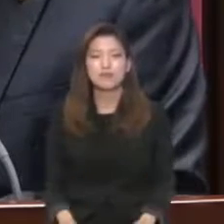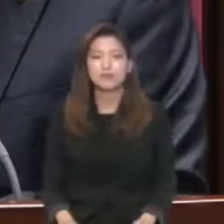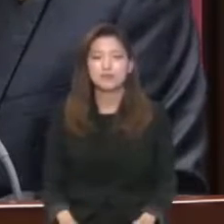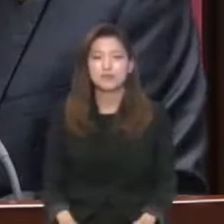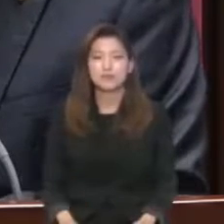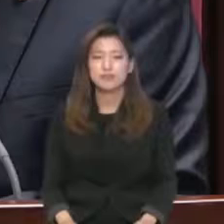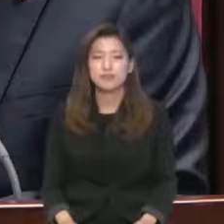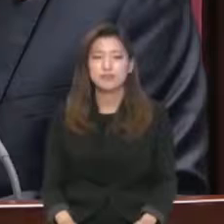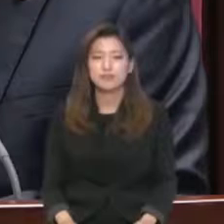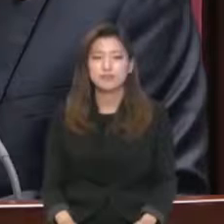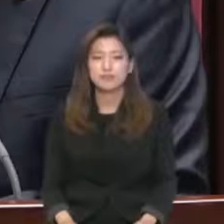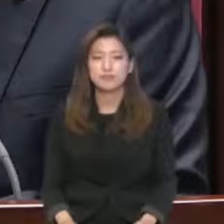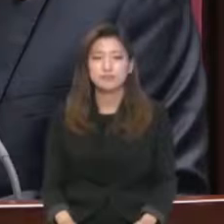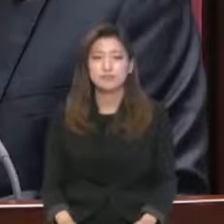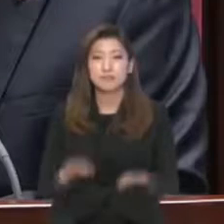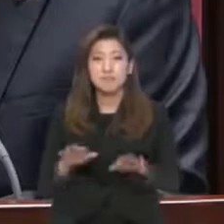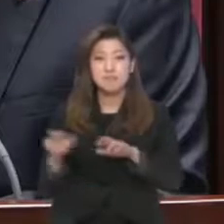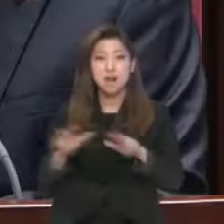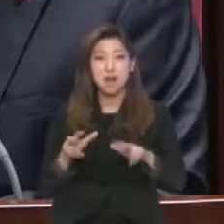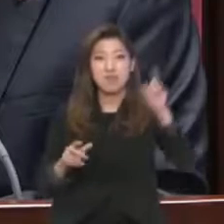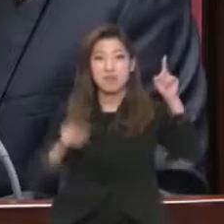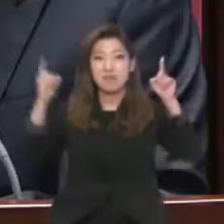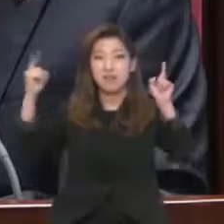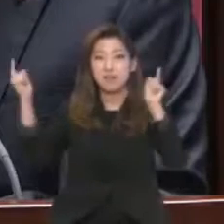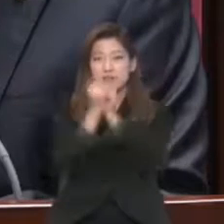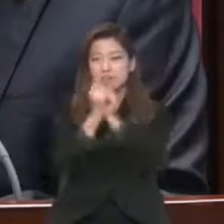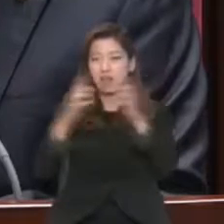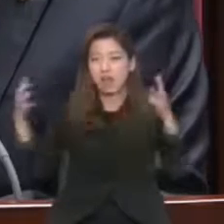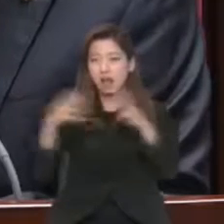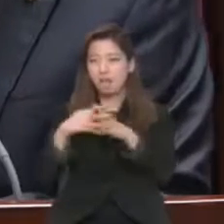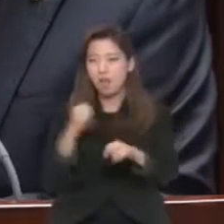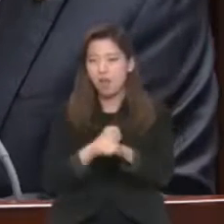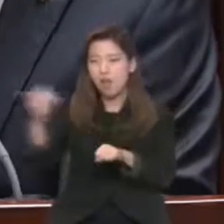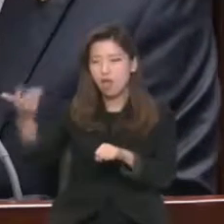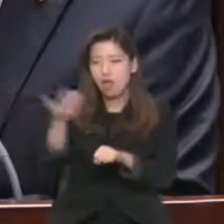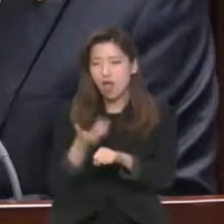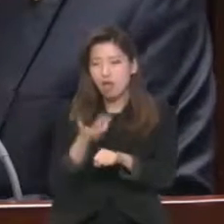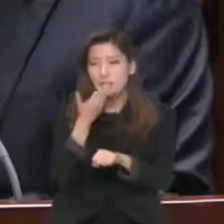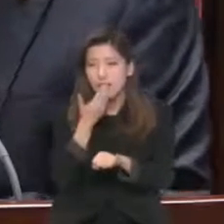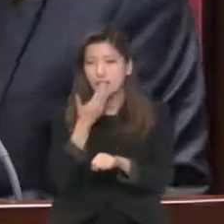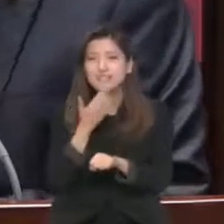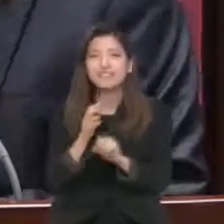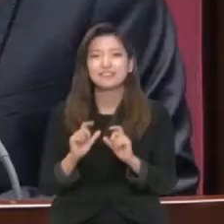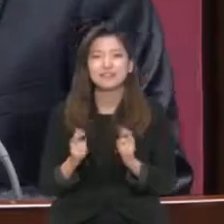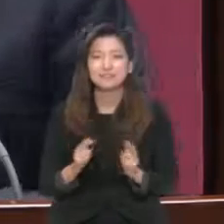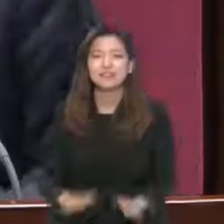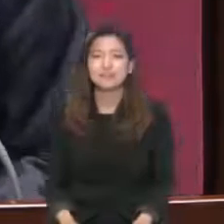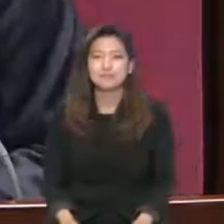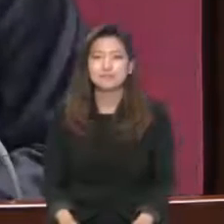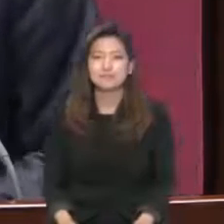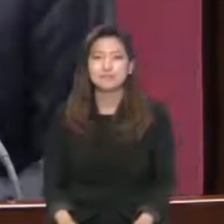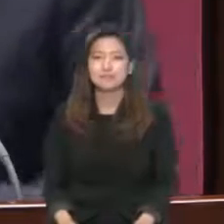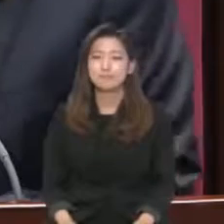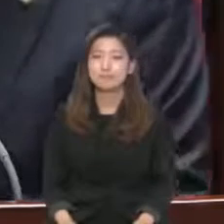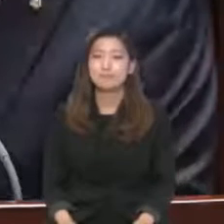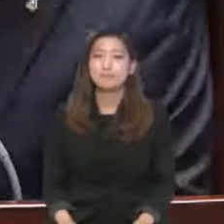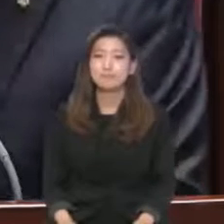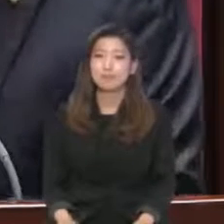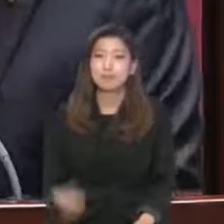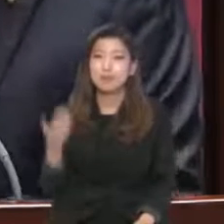드린 것이지 뭐 당장 뭐 그렇게 가자 그런 것은 저는 아닙니다. 예. 네, 저는 지난